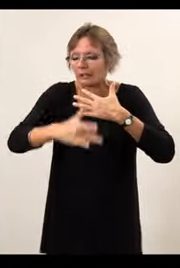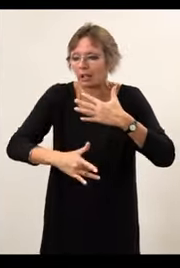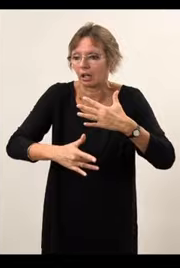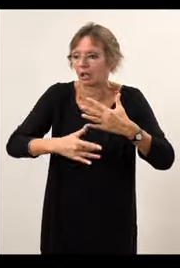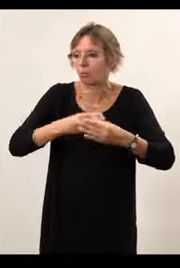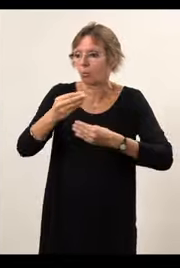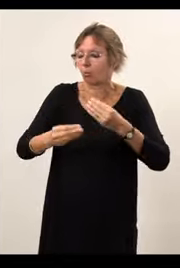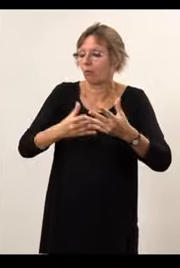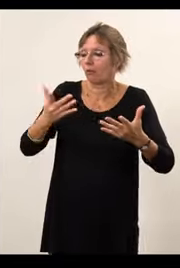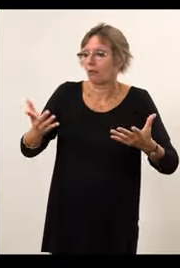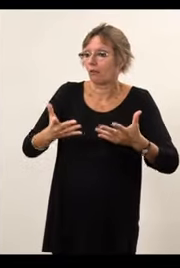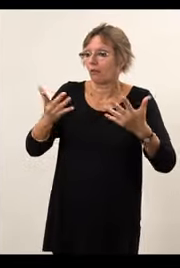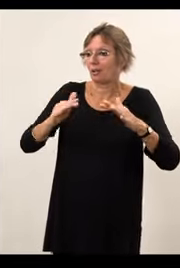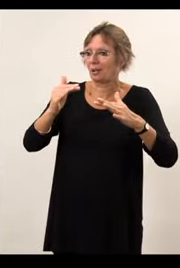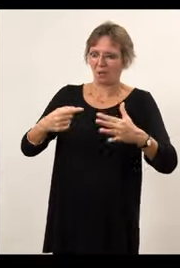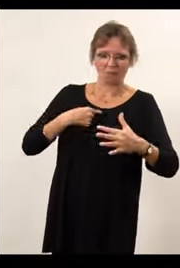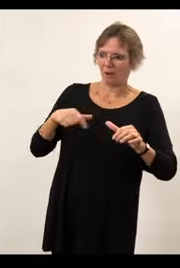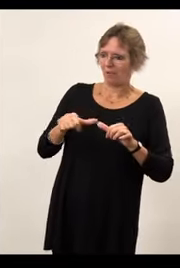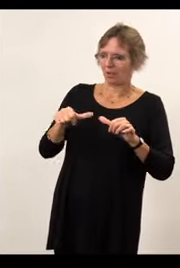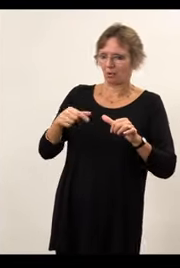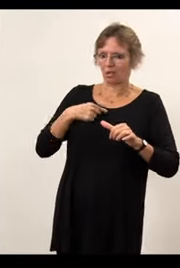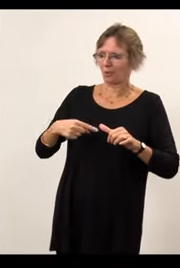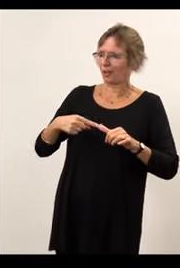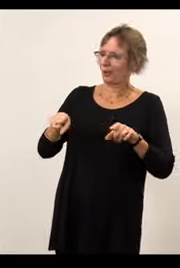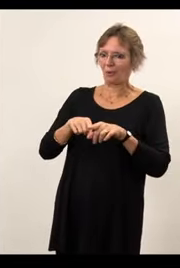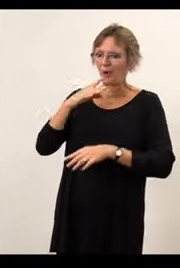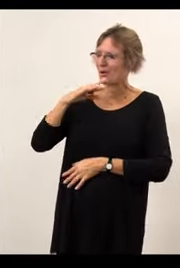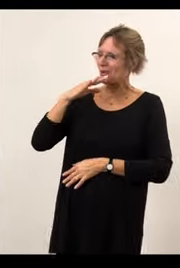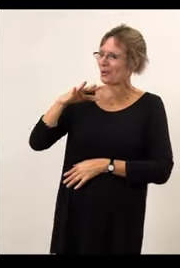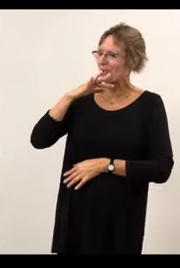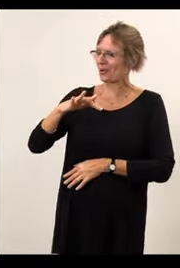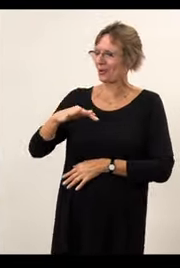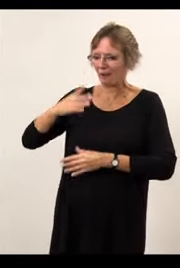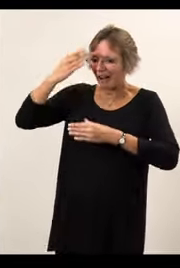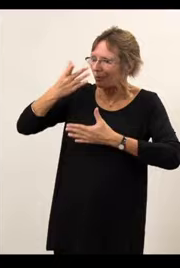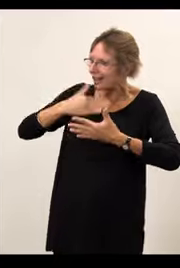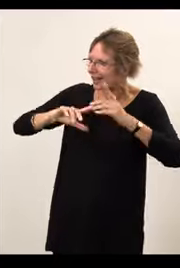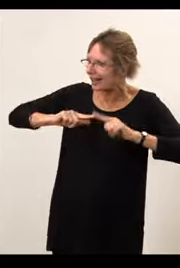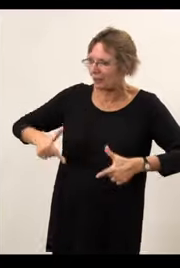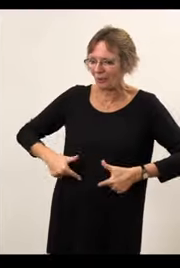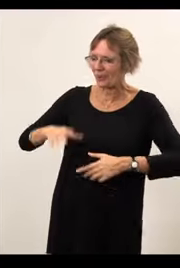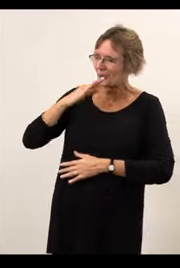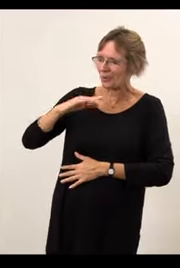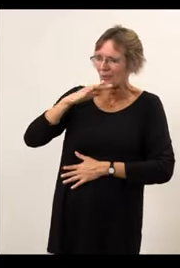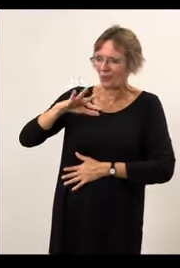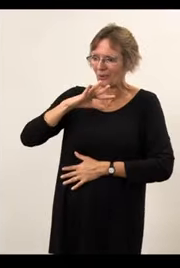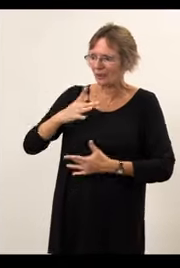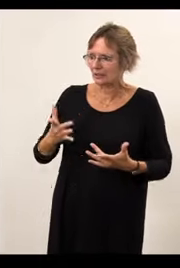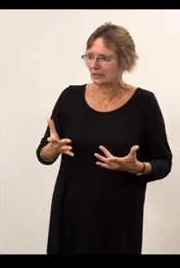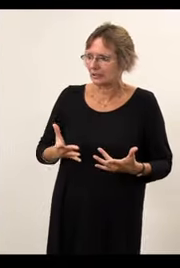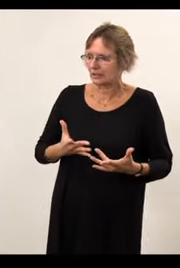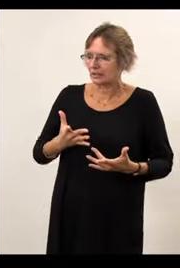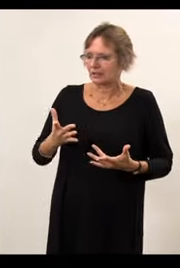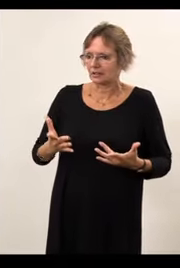trop tard. Pour détourner l'attention, moi j'ai fait une petite, tu sais, j'ai chanté une petite chanson que j'avais appris à l'école.